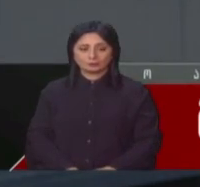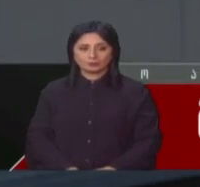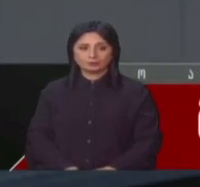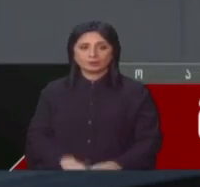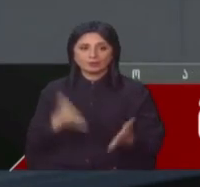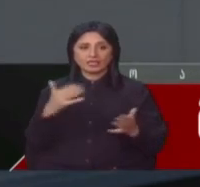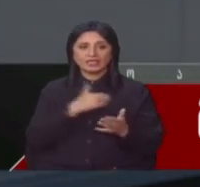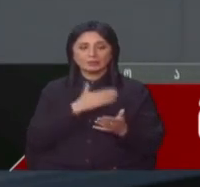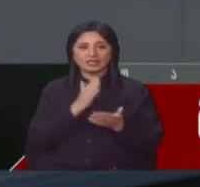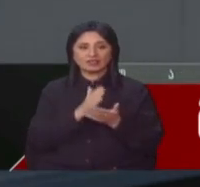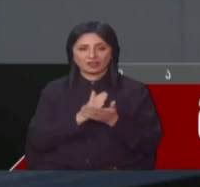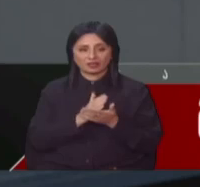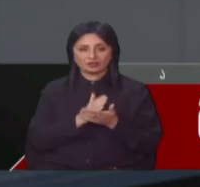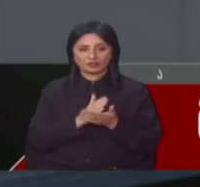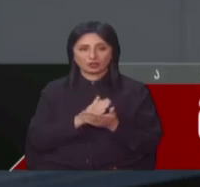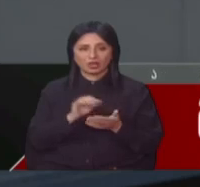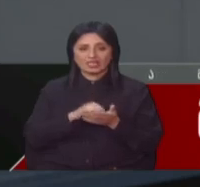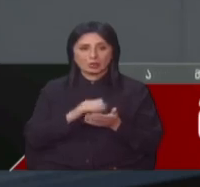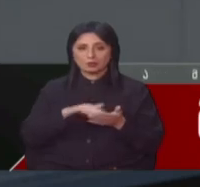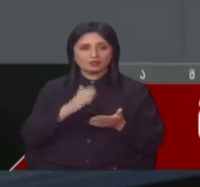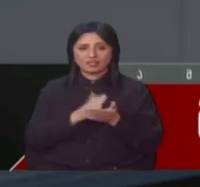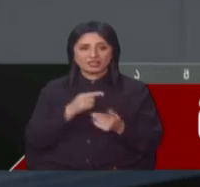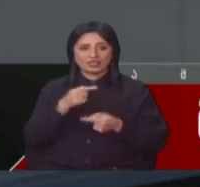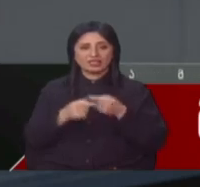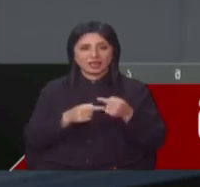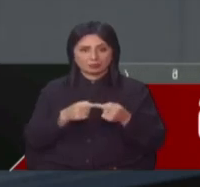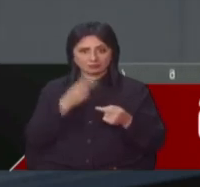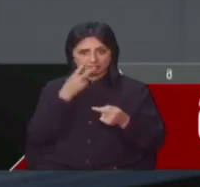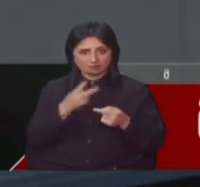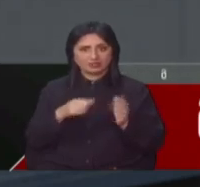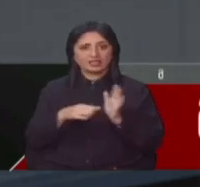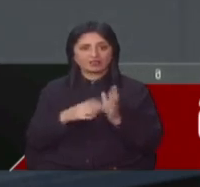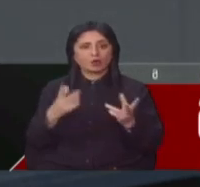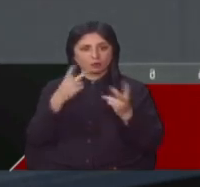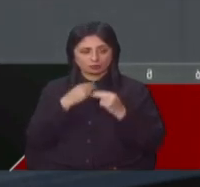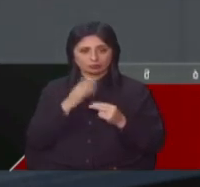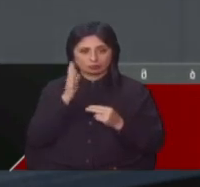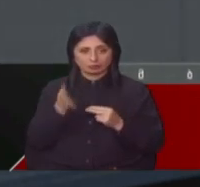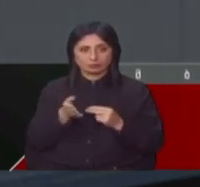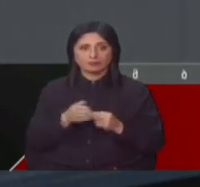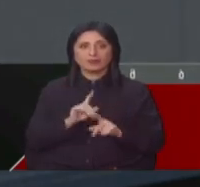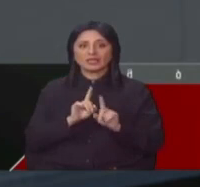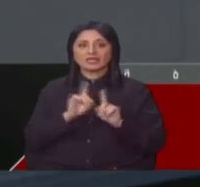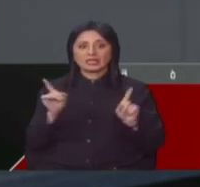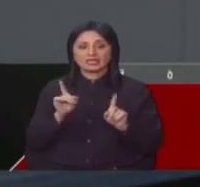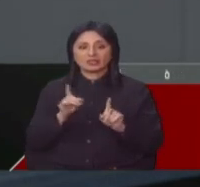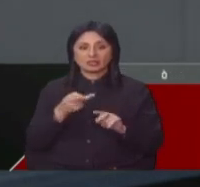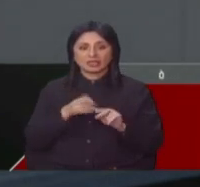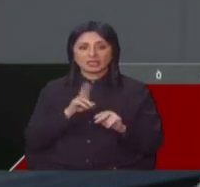Dacă ești usapuzul arare, dacă ești în închideț, dacă ești mare, bine, dacă ești în